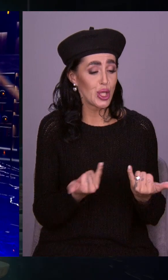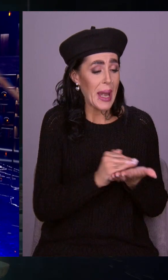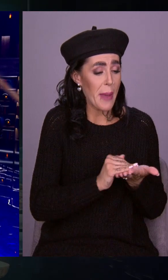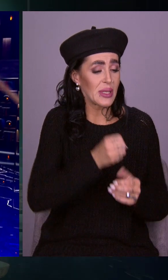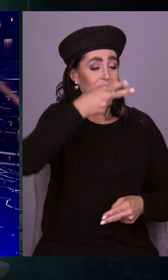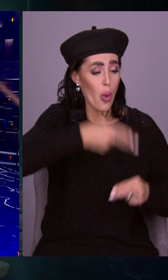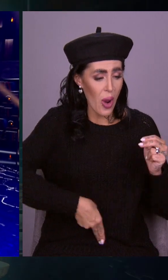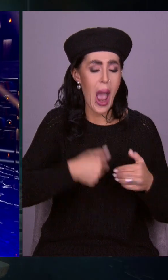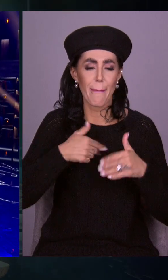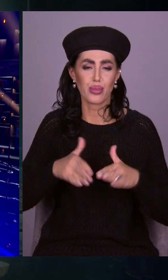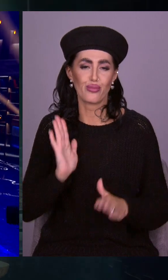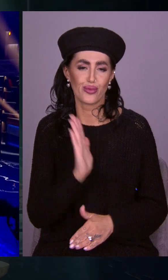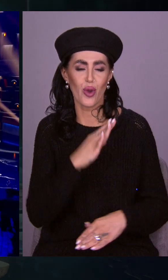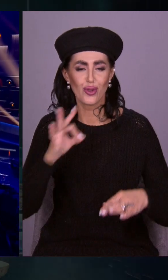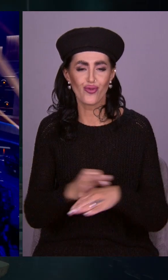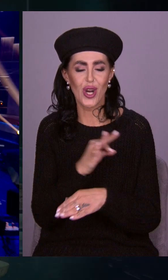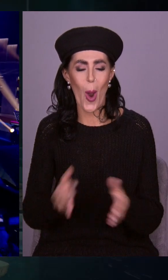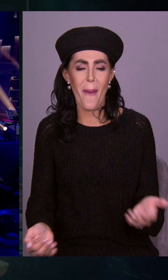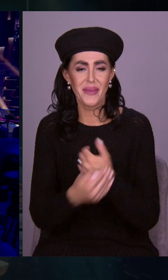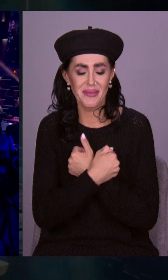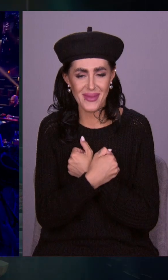репетиція. Дякую.